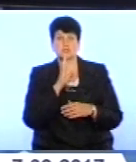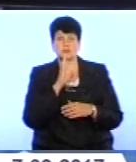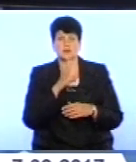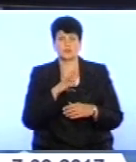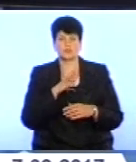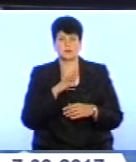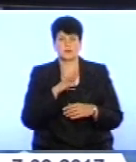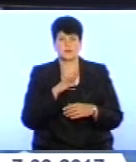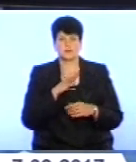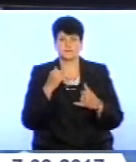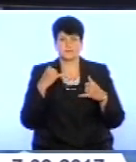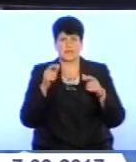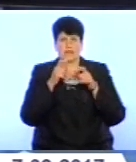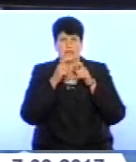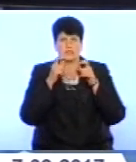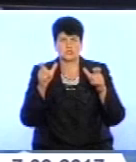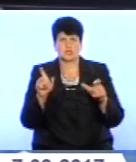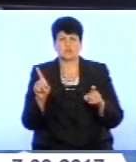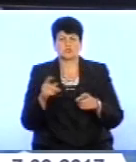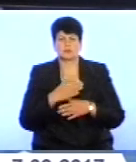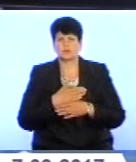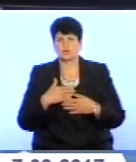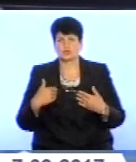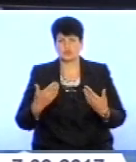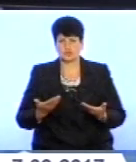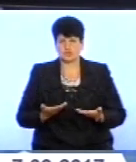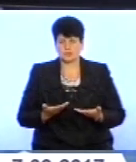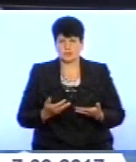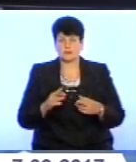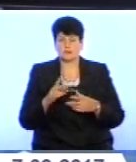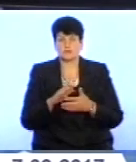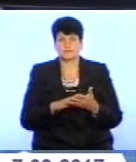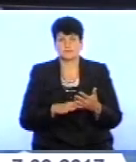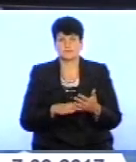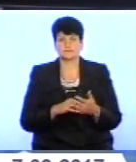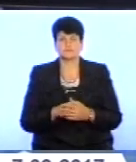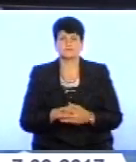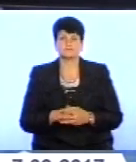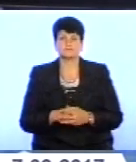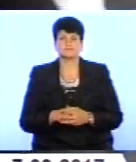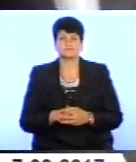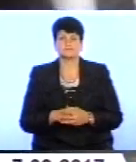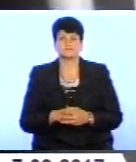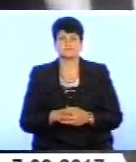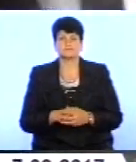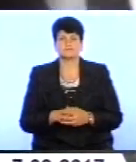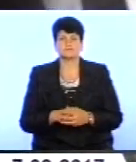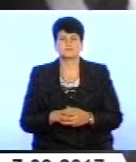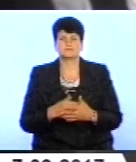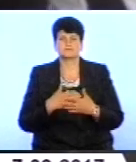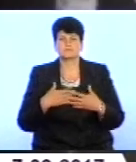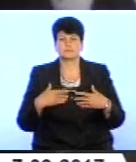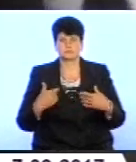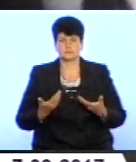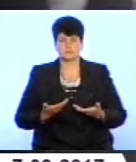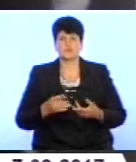перебувала в стані афекту та кричала, що не хоче жити. Як розгорталися події далі, дивимося у сюжеті. Що